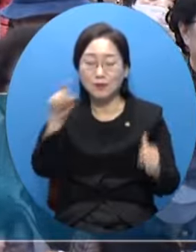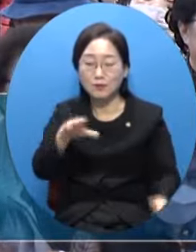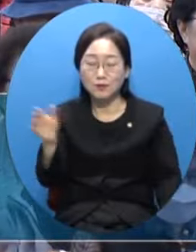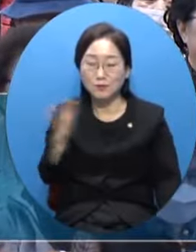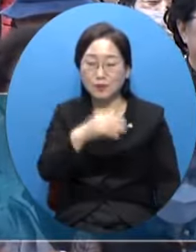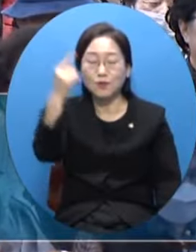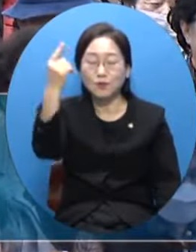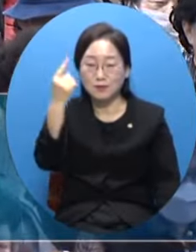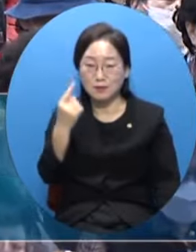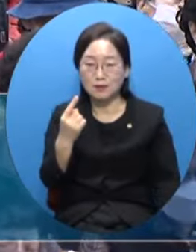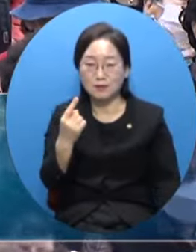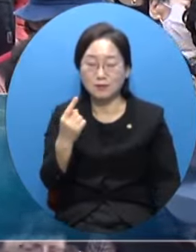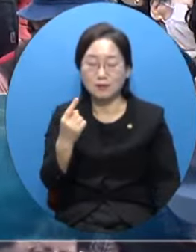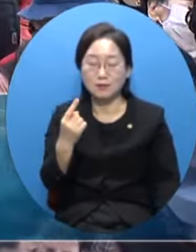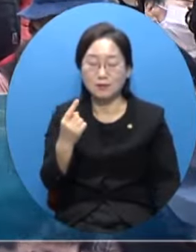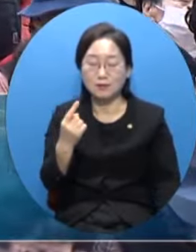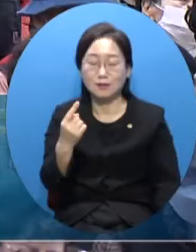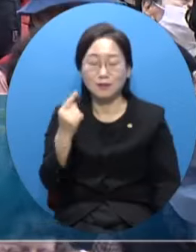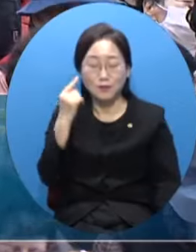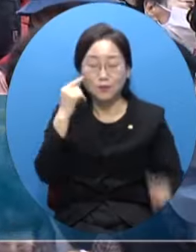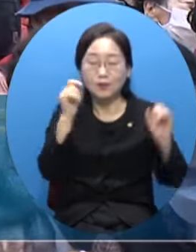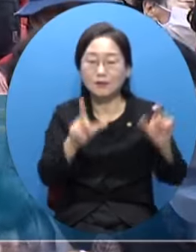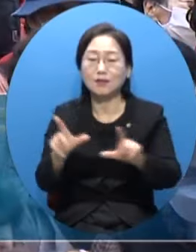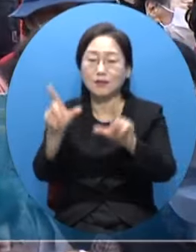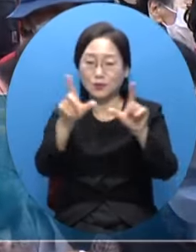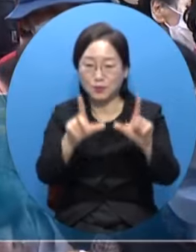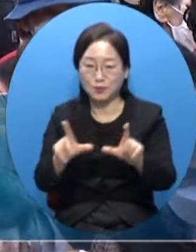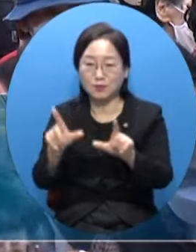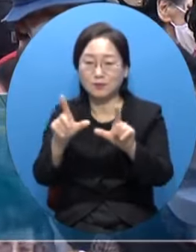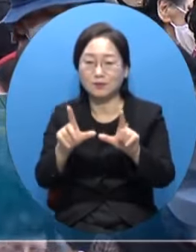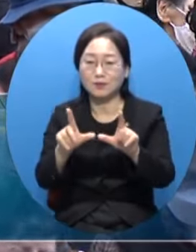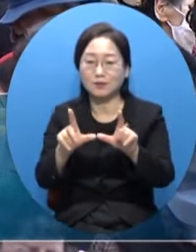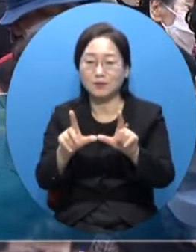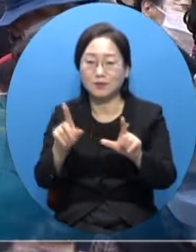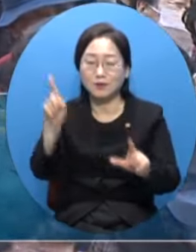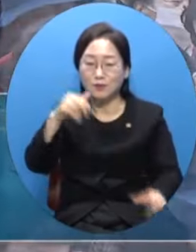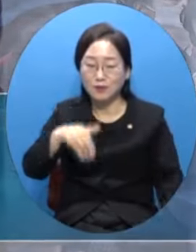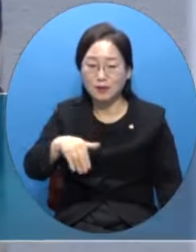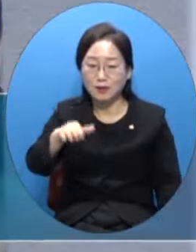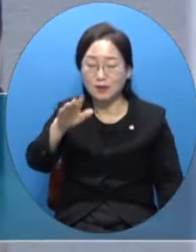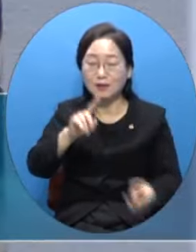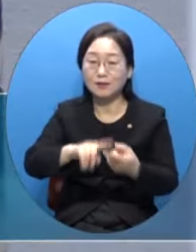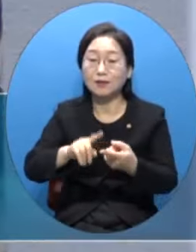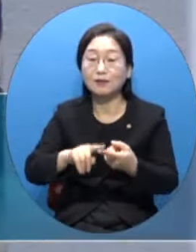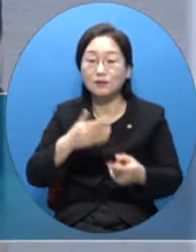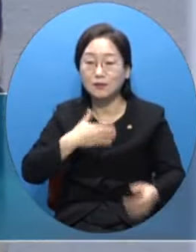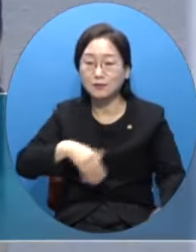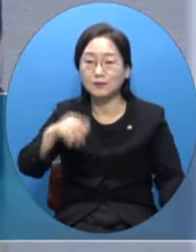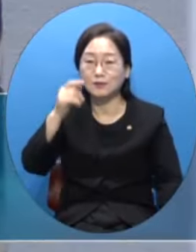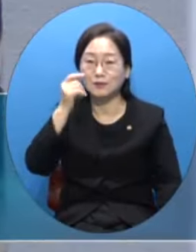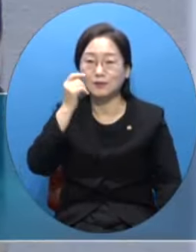어디에서 와서 왜 살며 어디로 가는지 알지 못하고